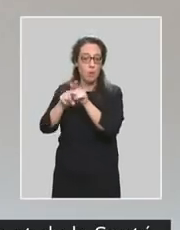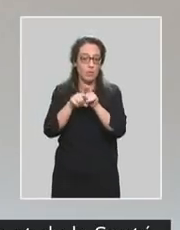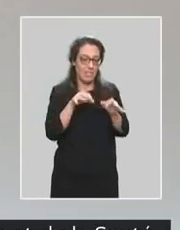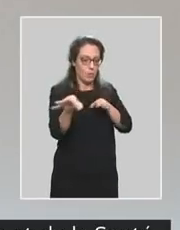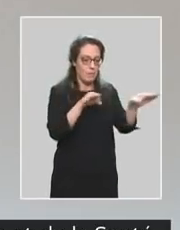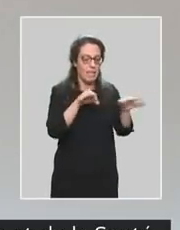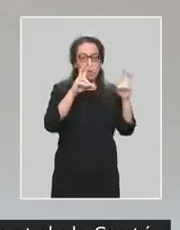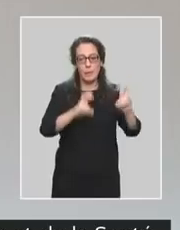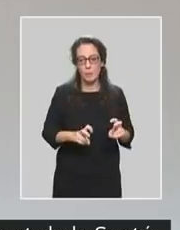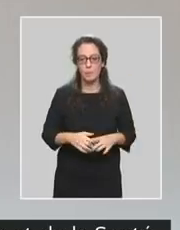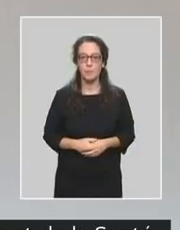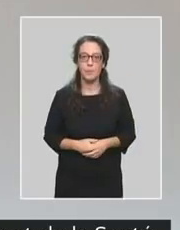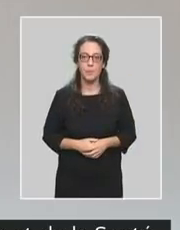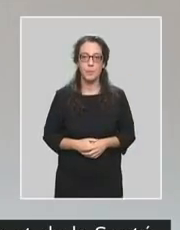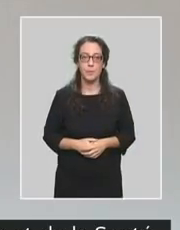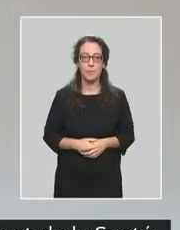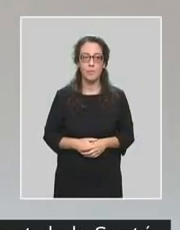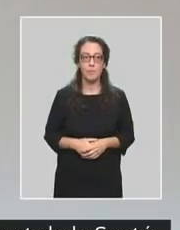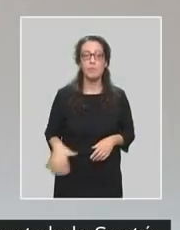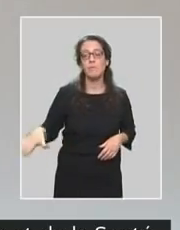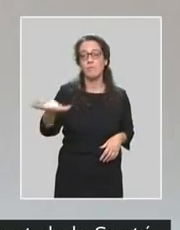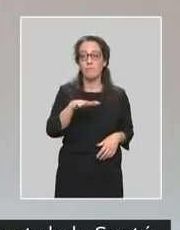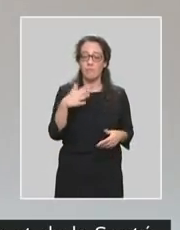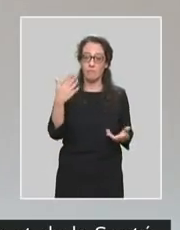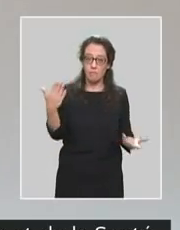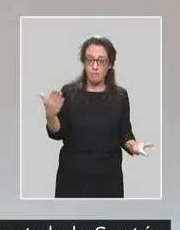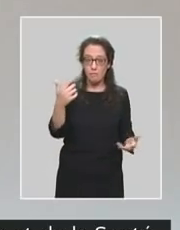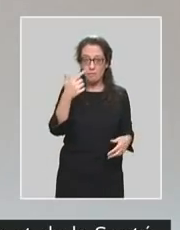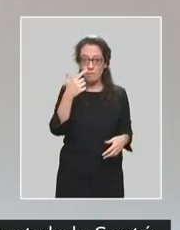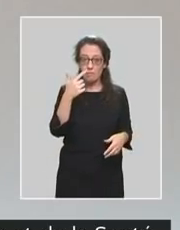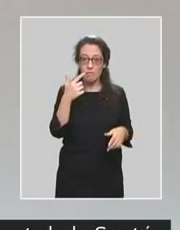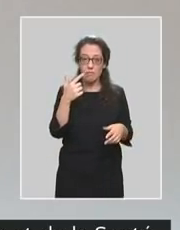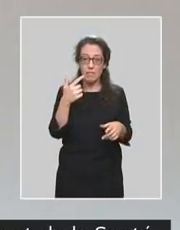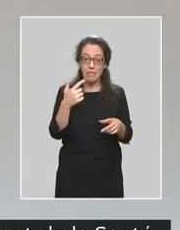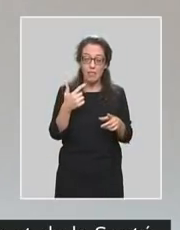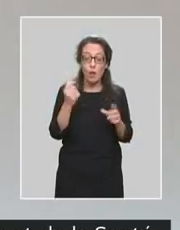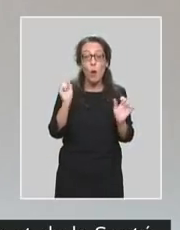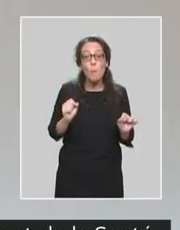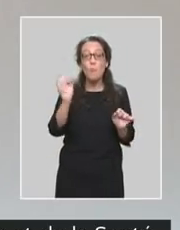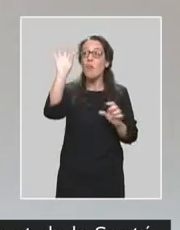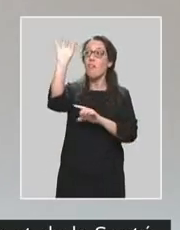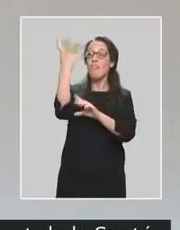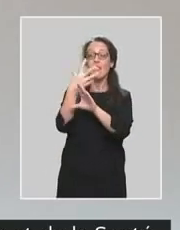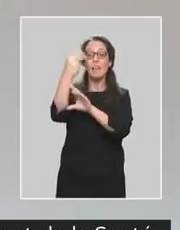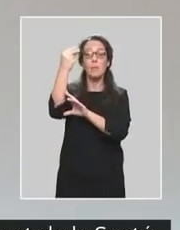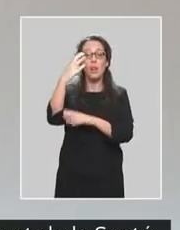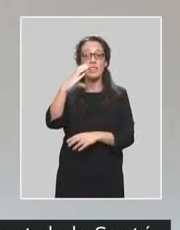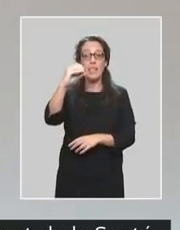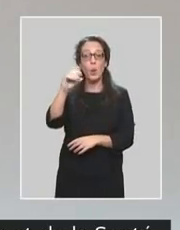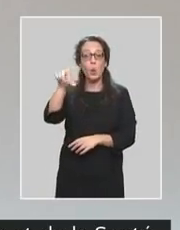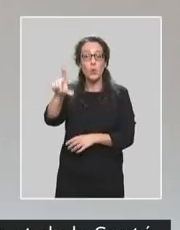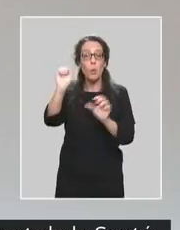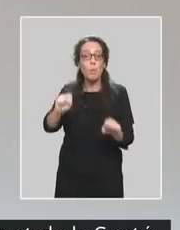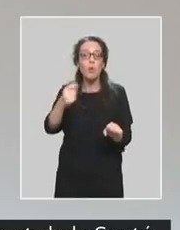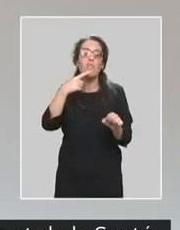contamination. Par ailleurs, partout où c'est nécessaire, il peut être utile d'installer des capteurs de CO2. Ça ne permet pas l'aération, mais ça permet de vous